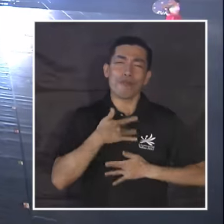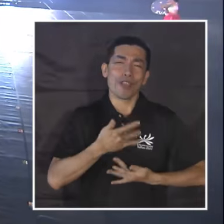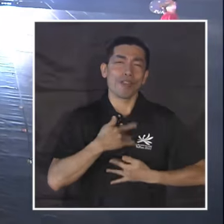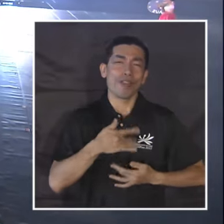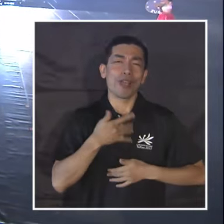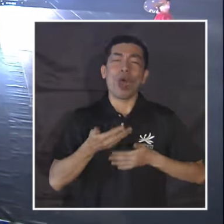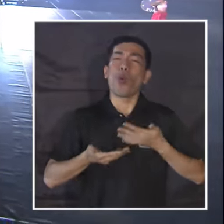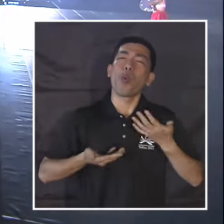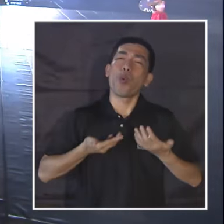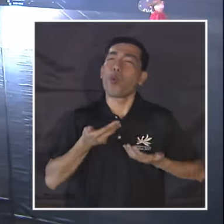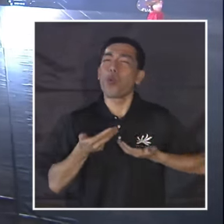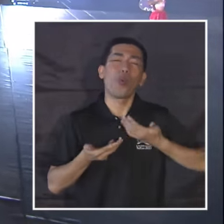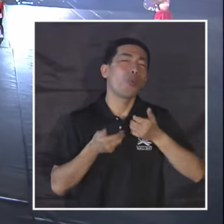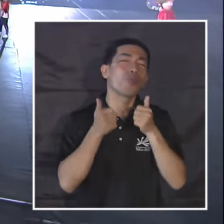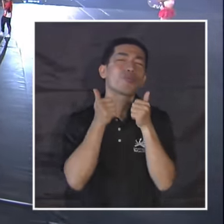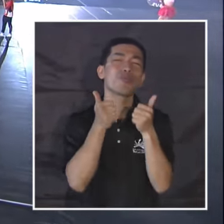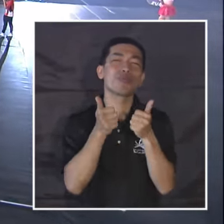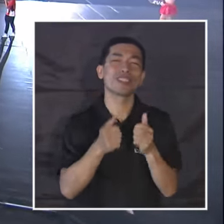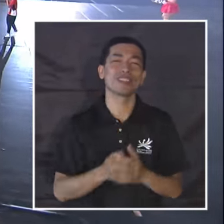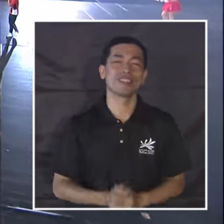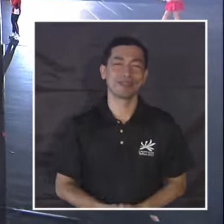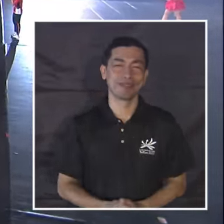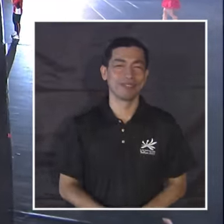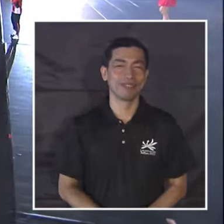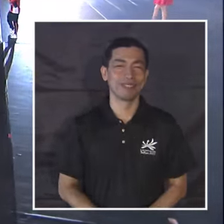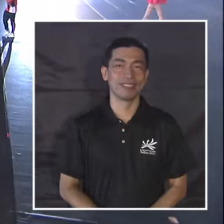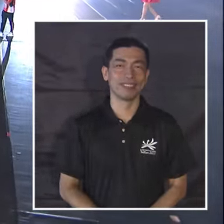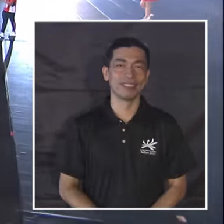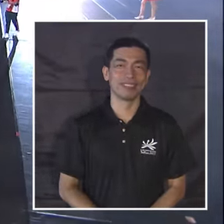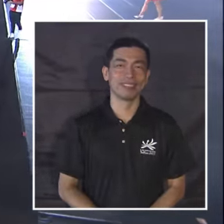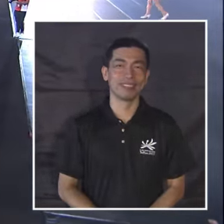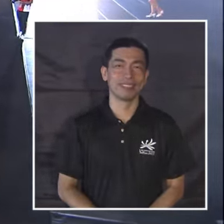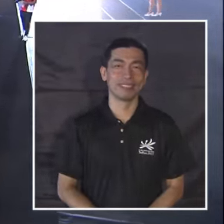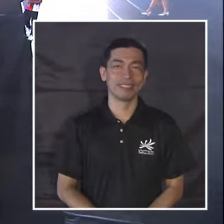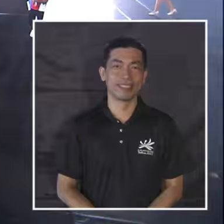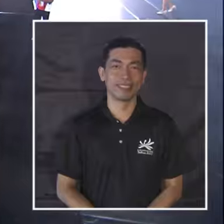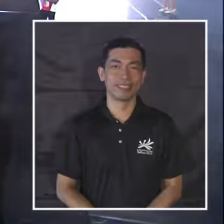像很开心哦。Hello, good luck!